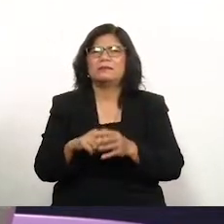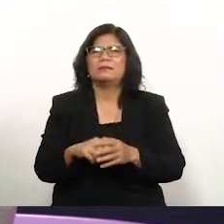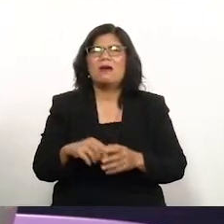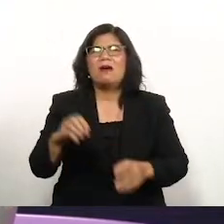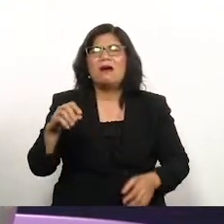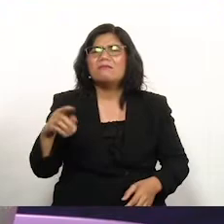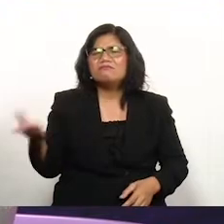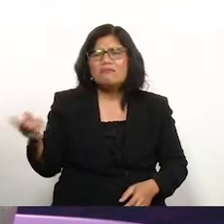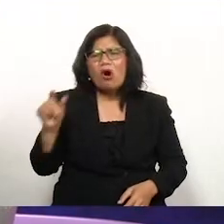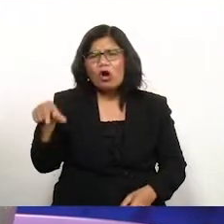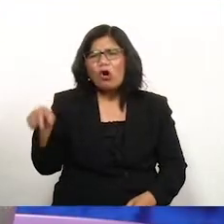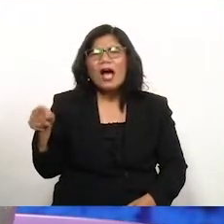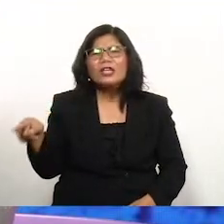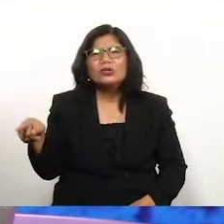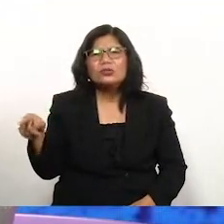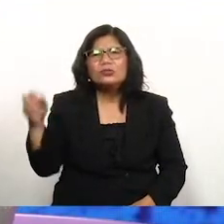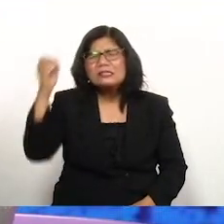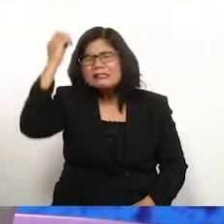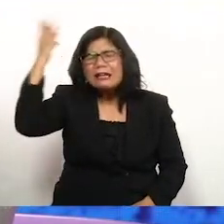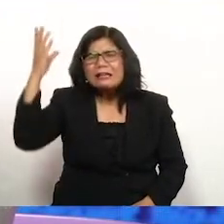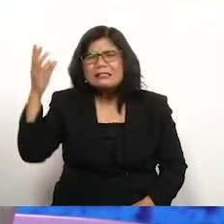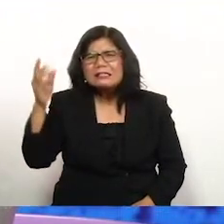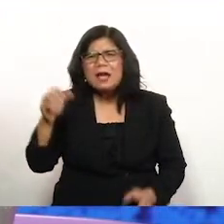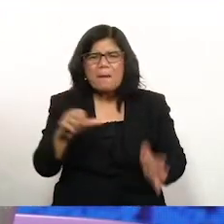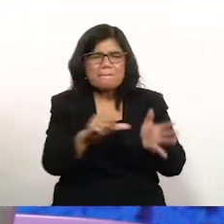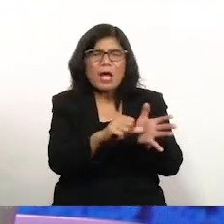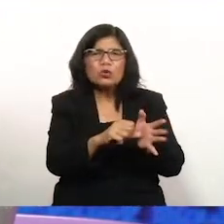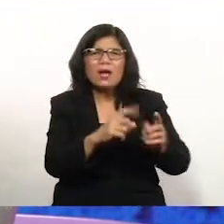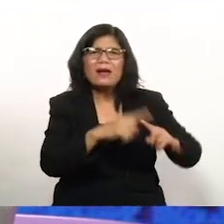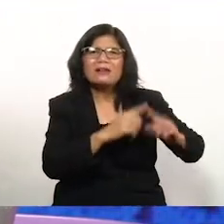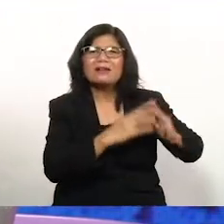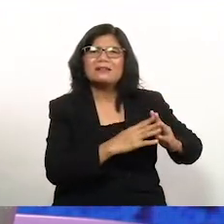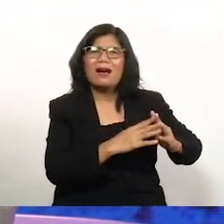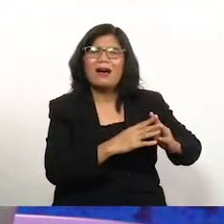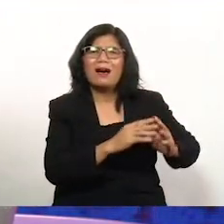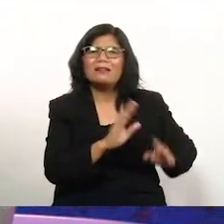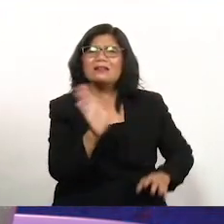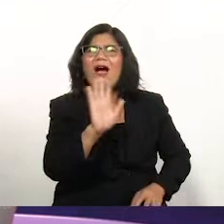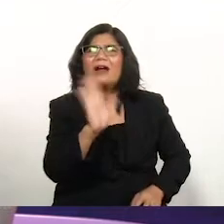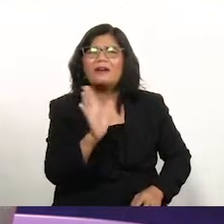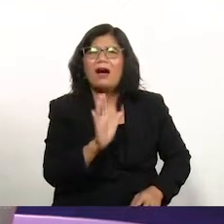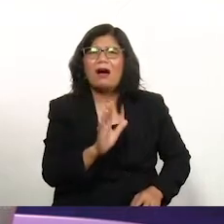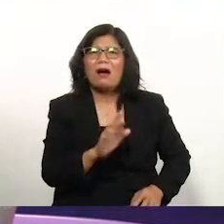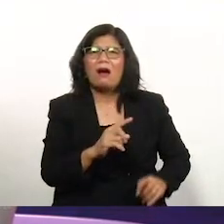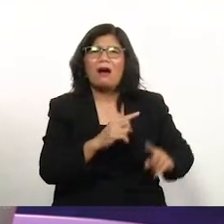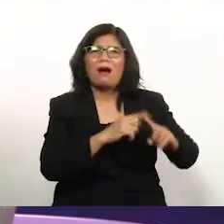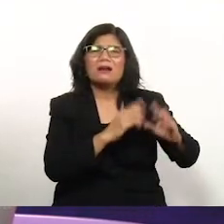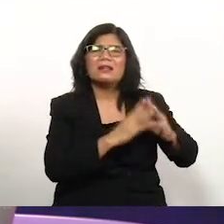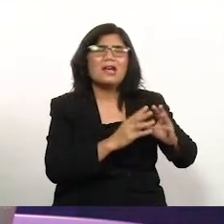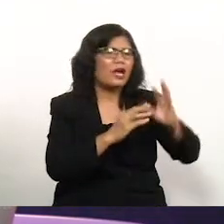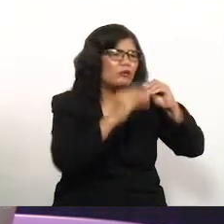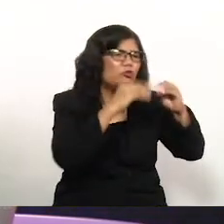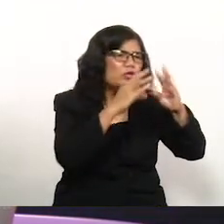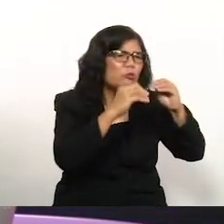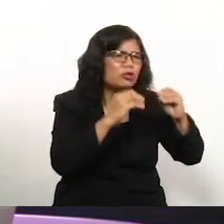stres enggak ada bantuan dari gereja karena gereja masih repot diberkati yang tidak diberkati hai